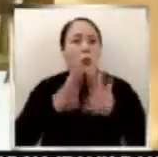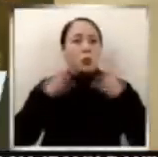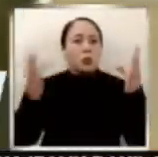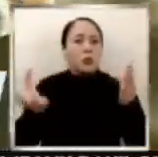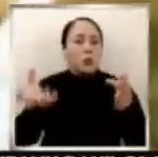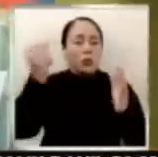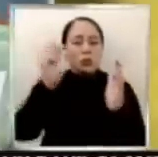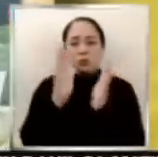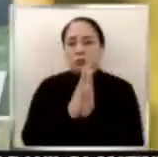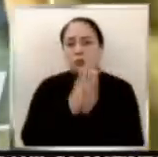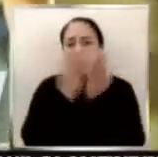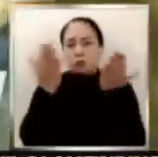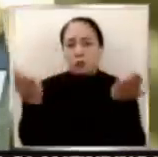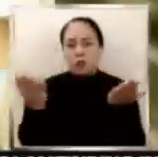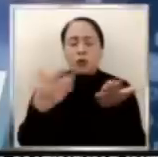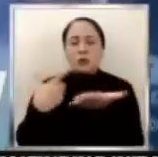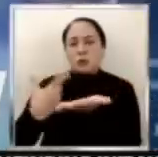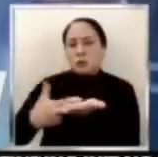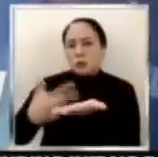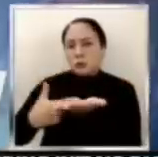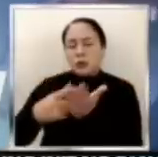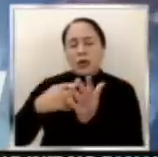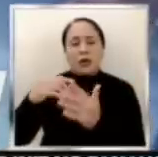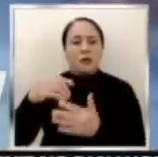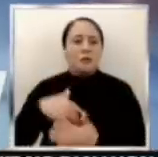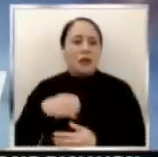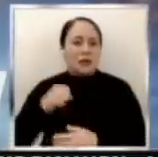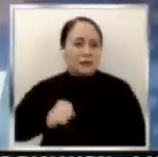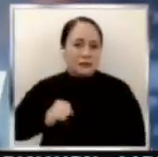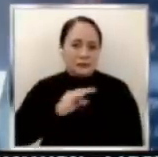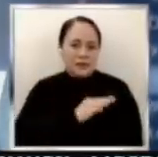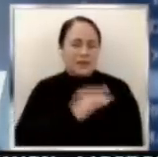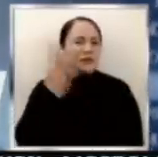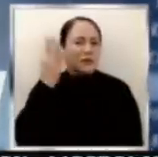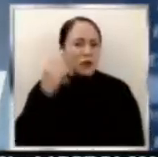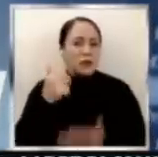at ipakausap ang kanilang mga tauhan. Para raw ito makatulong sa